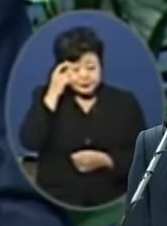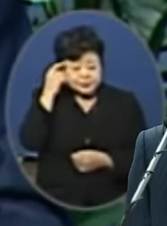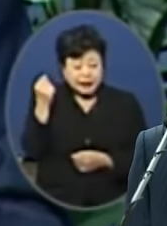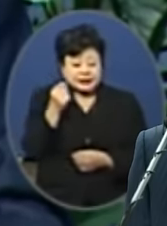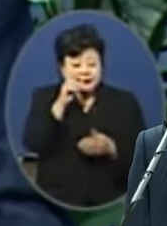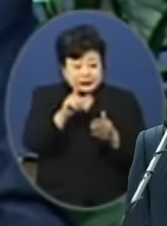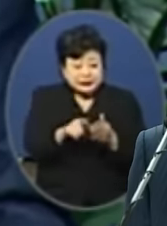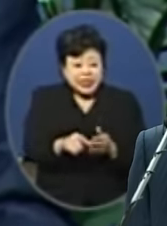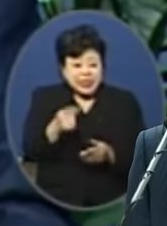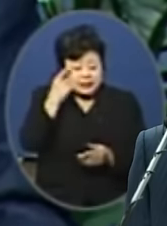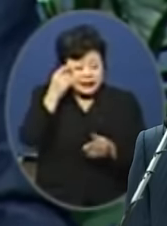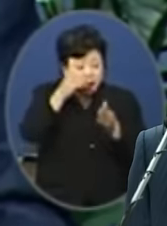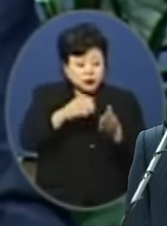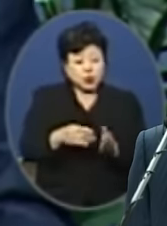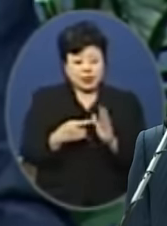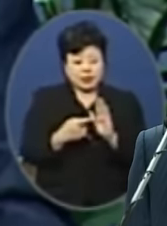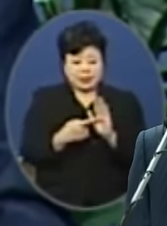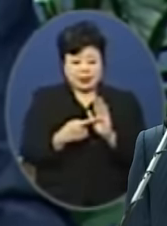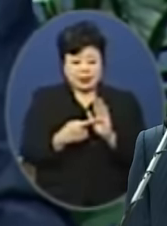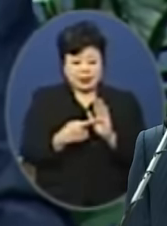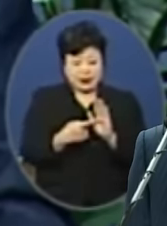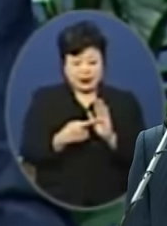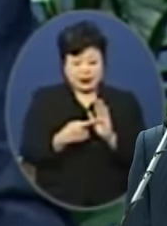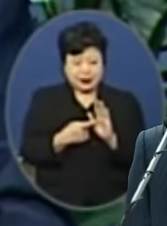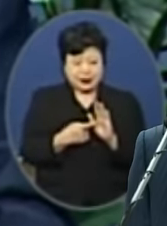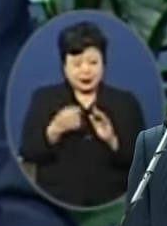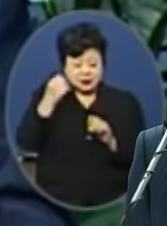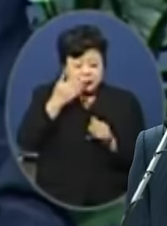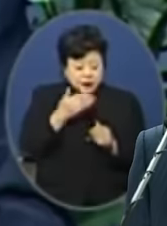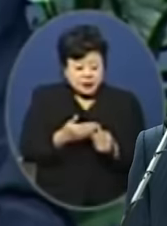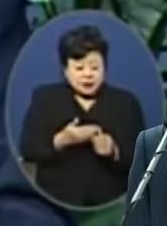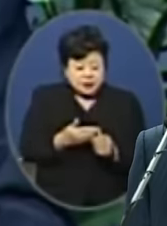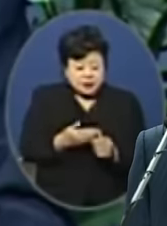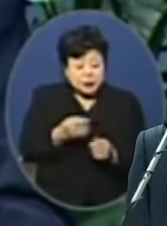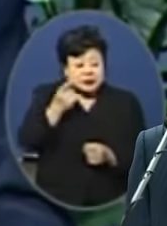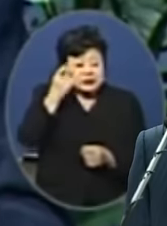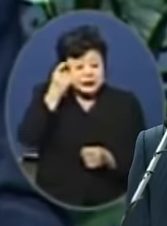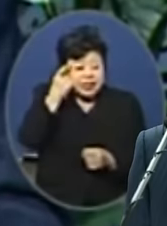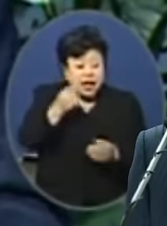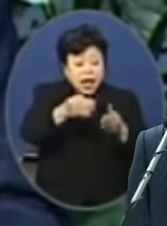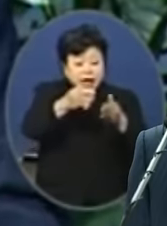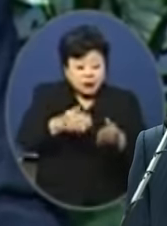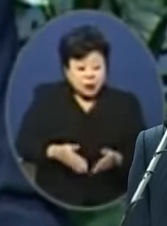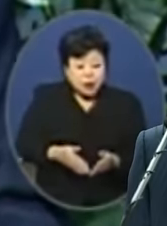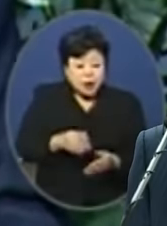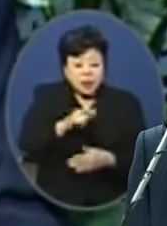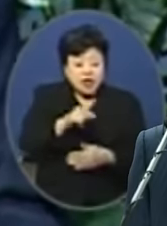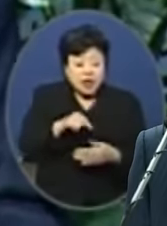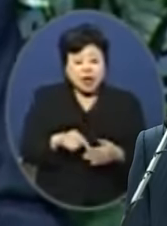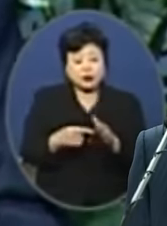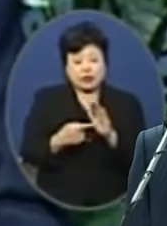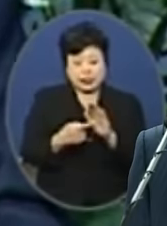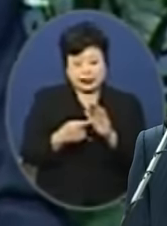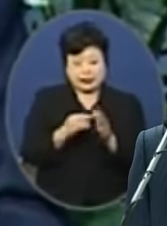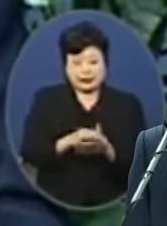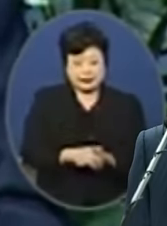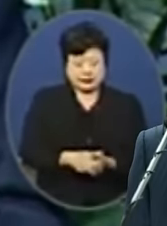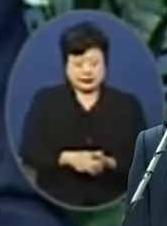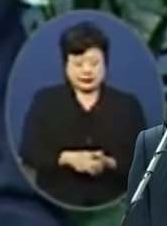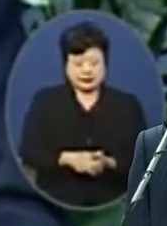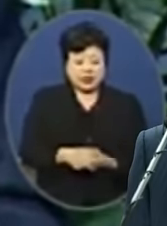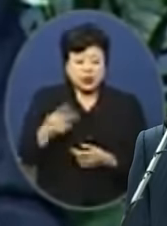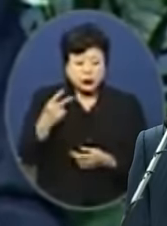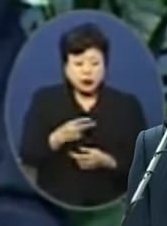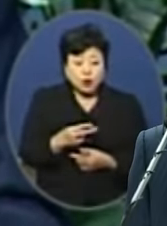가질 때 생각을 통해서 나타나는 것입니다. 성령은 여러분의 생각을 통해서 여러분 가운데 역사하는 것입니다.